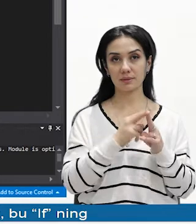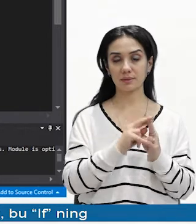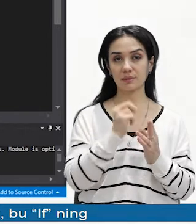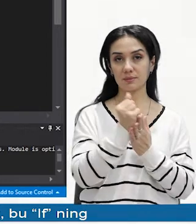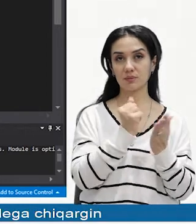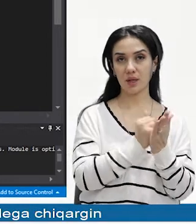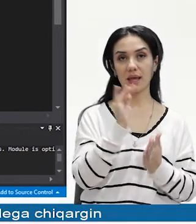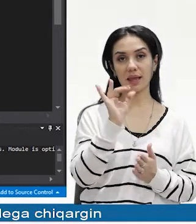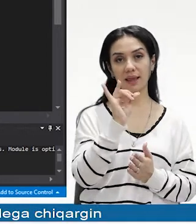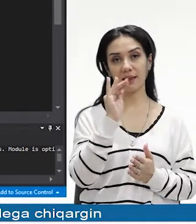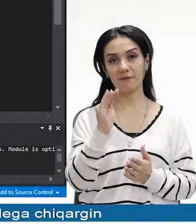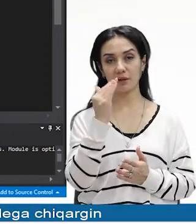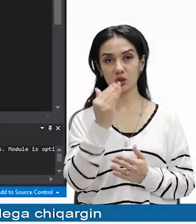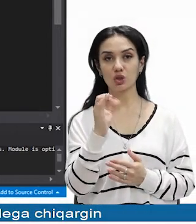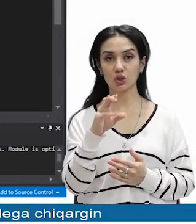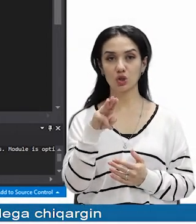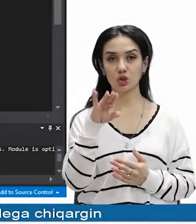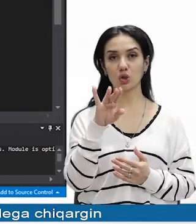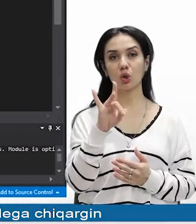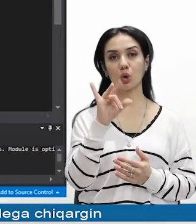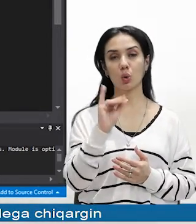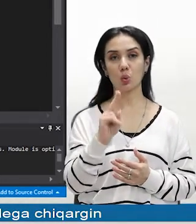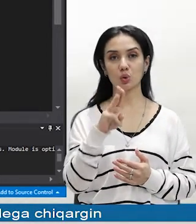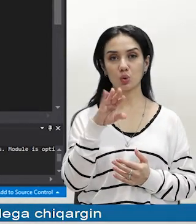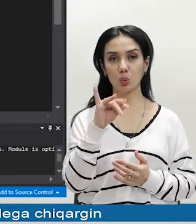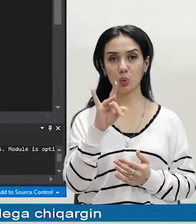ifni strukturasi. Bizga kerak bo'ladi.